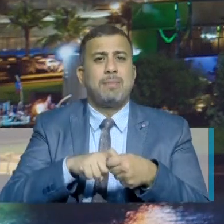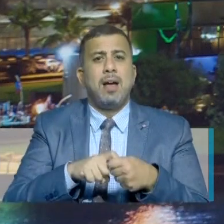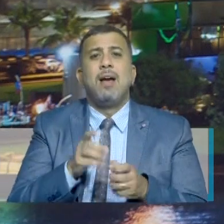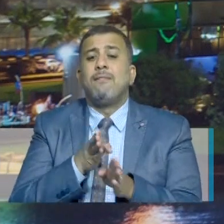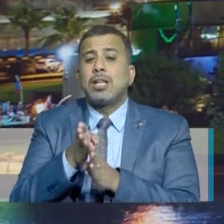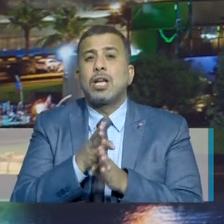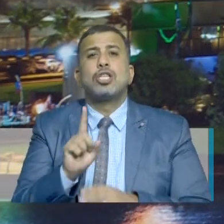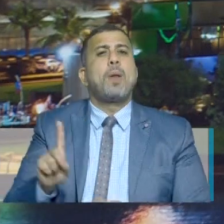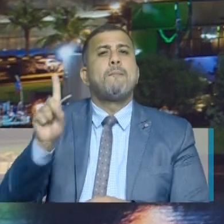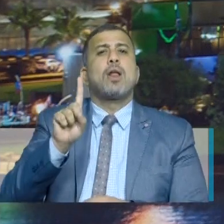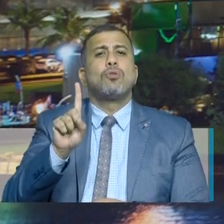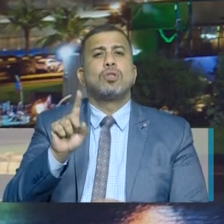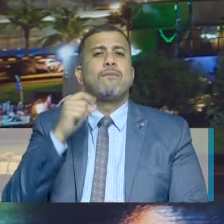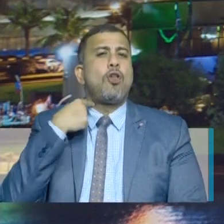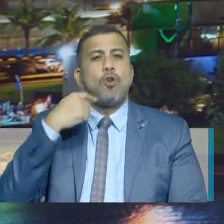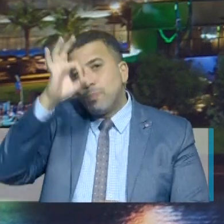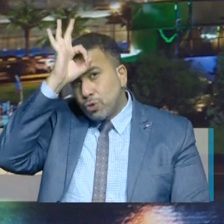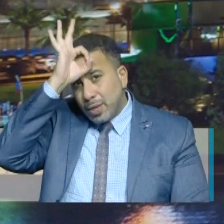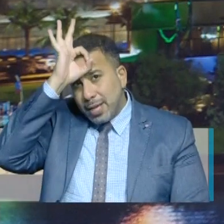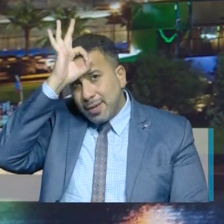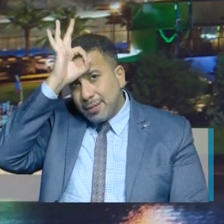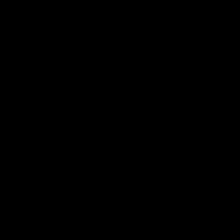لمنتسبيها في تخصص البكالريوس في العلوم الشرطيه